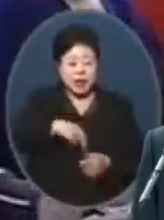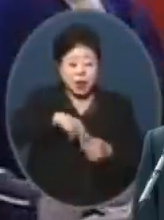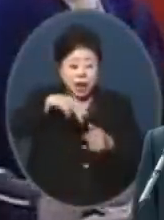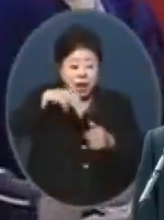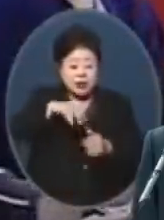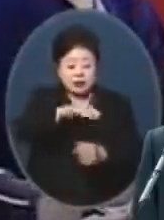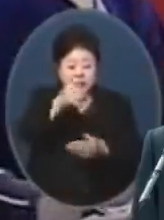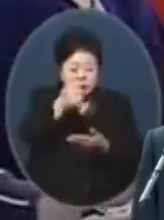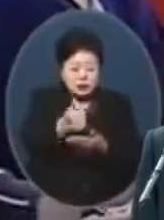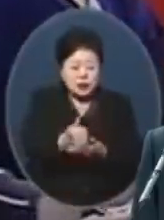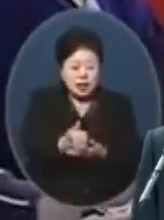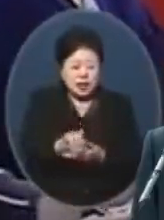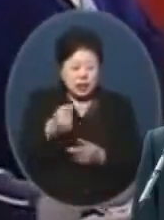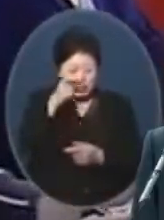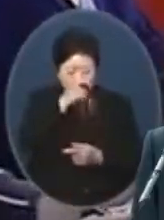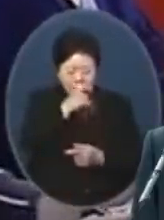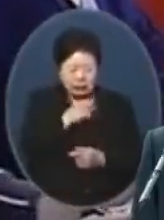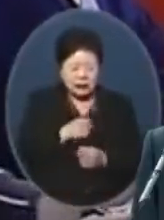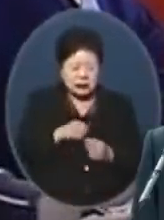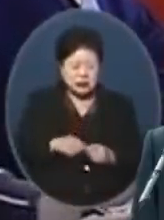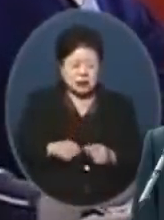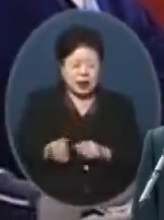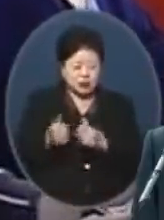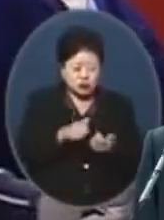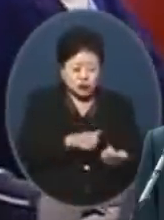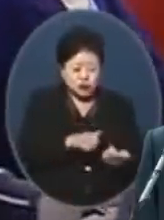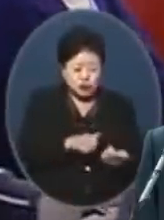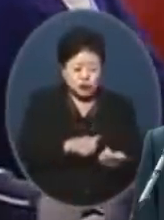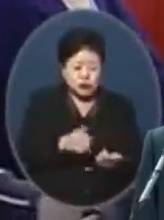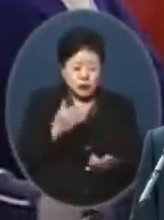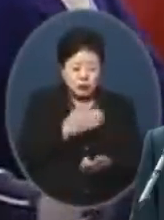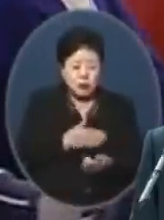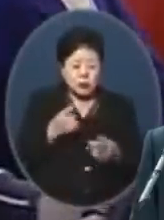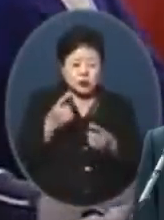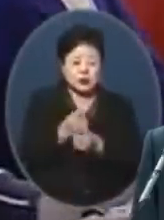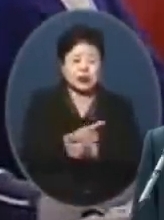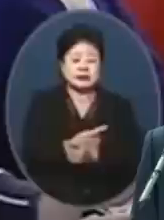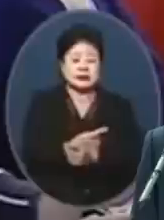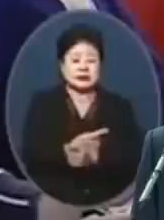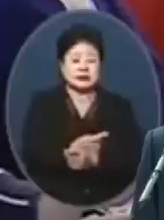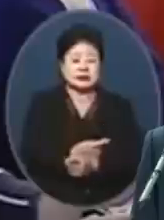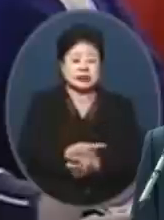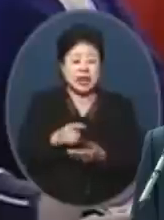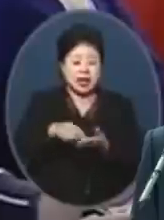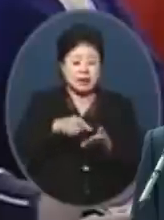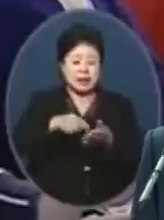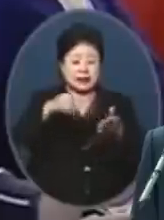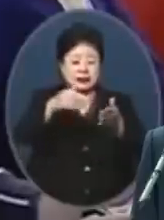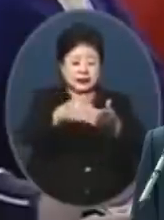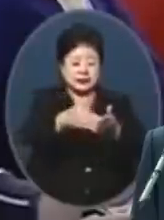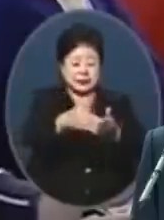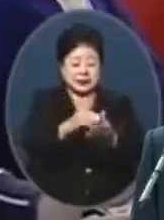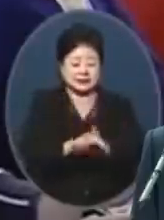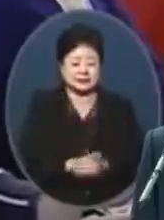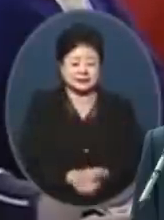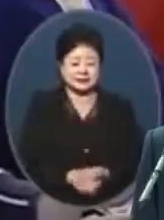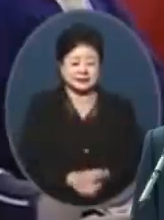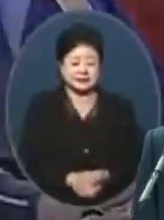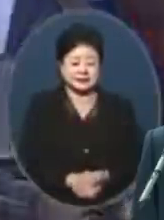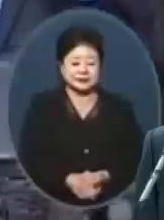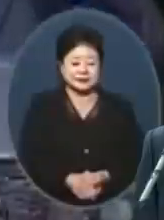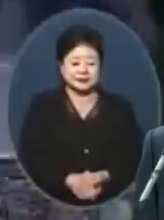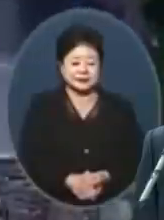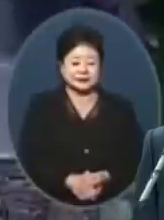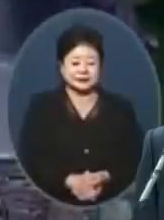여러분의 죄와 불의, 추악과 저주, 절망과 죽음을 몸으로 다 청산했습니다. So this dream